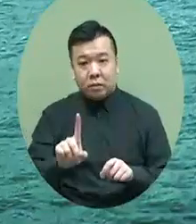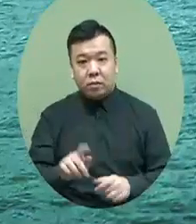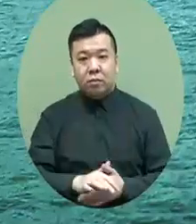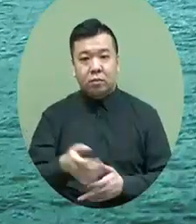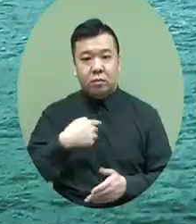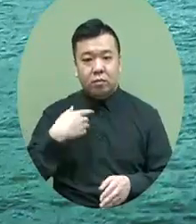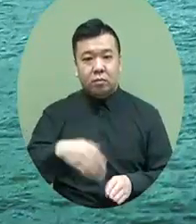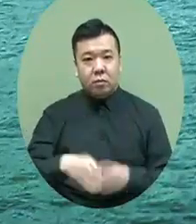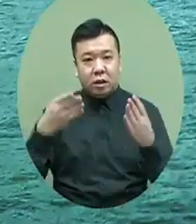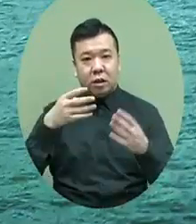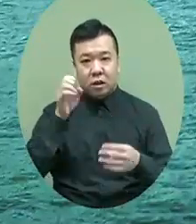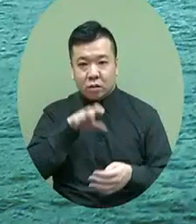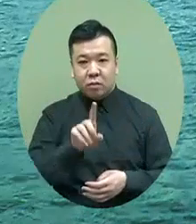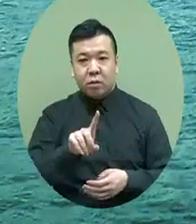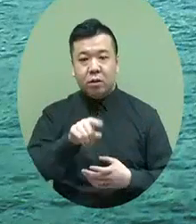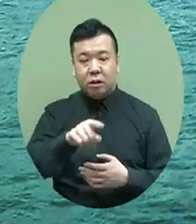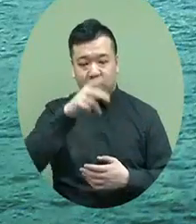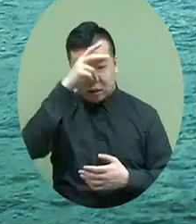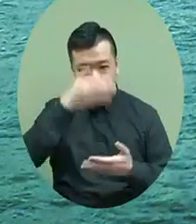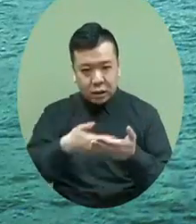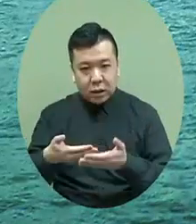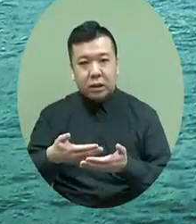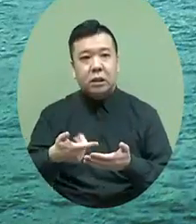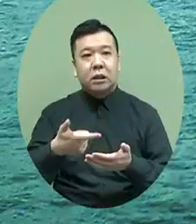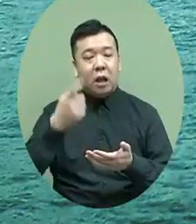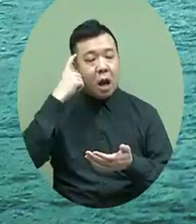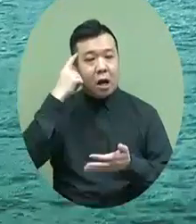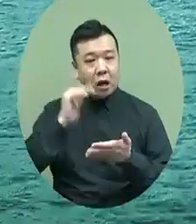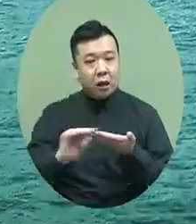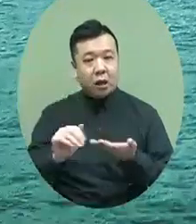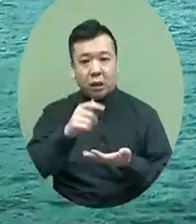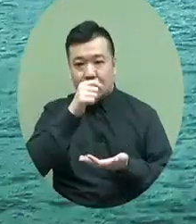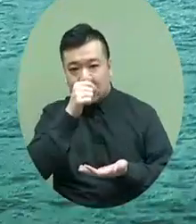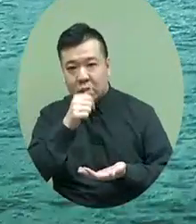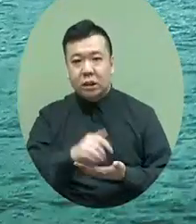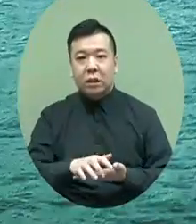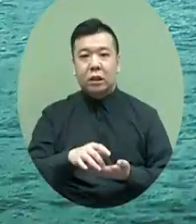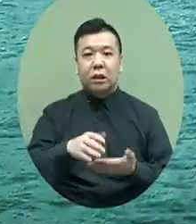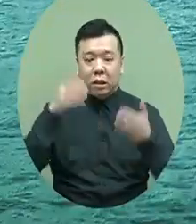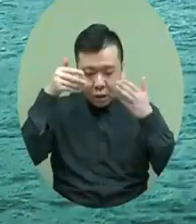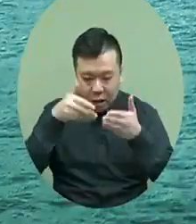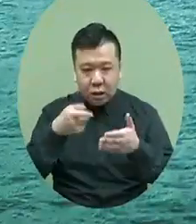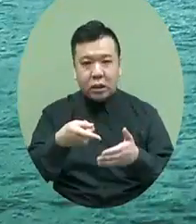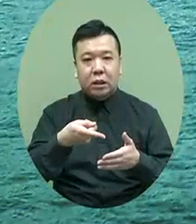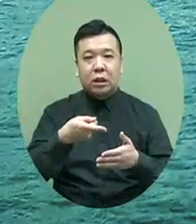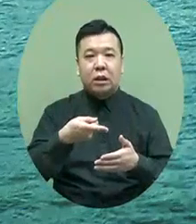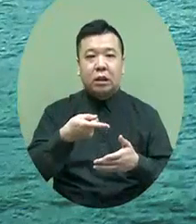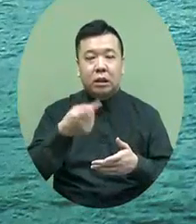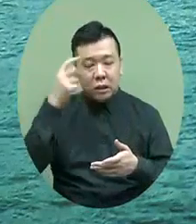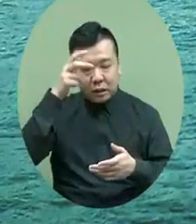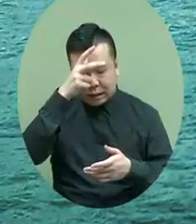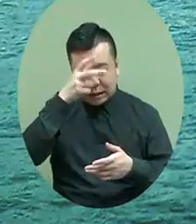考慮呢個問題，正如我開始所講咧，最重要就係佢對政治啦嘅認識啦、興趣啦、投入